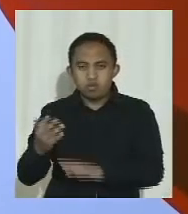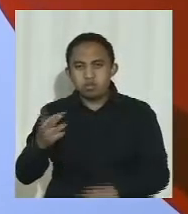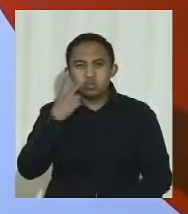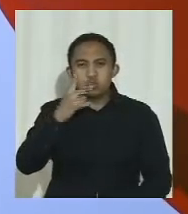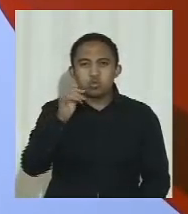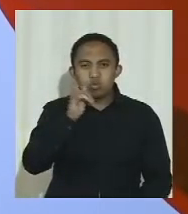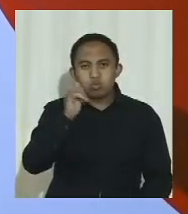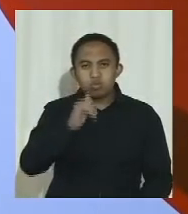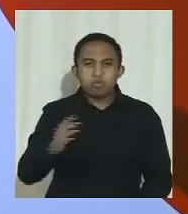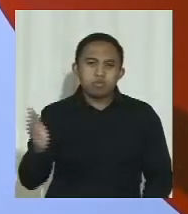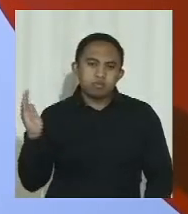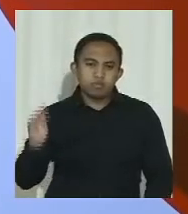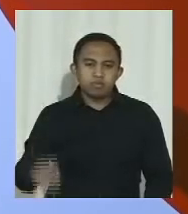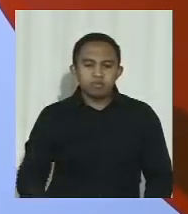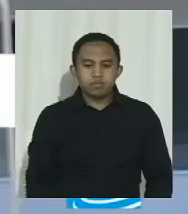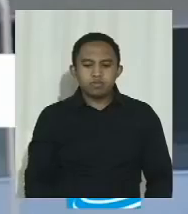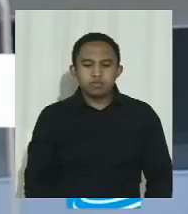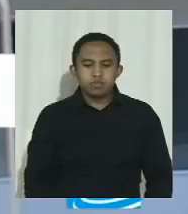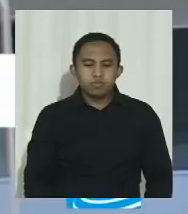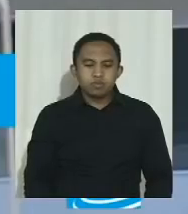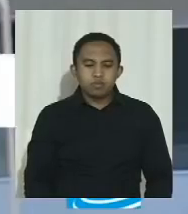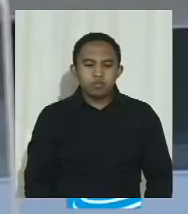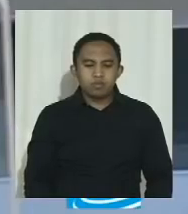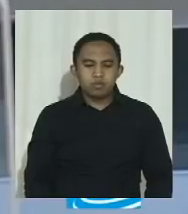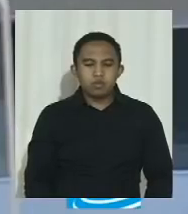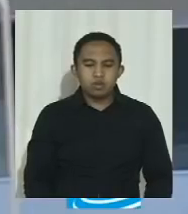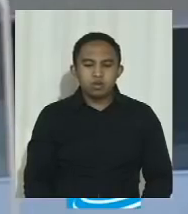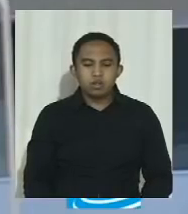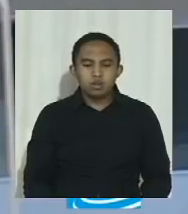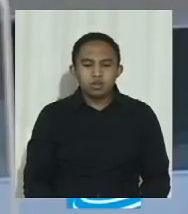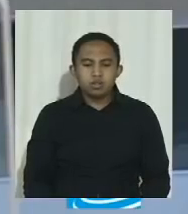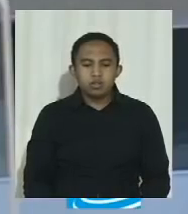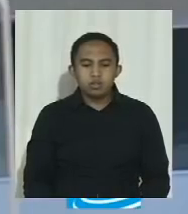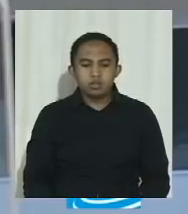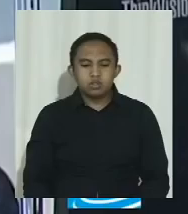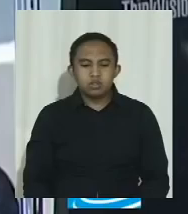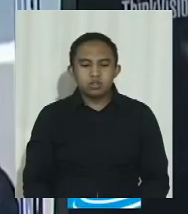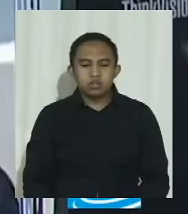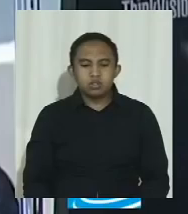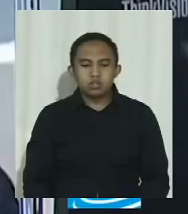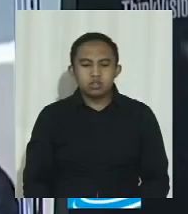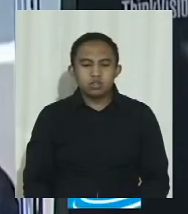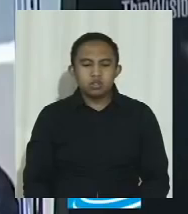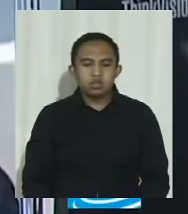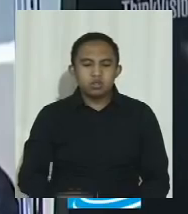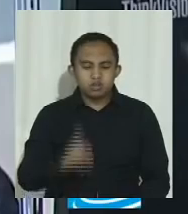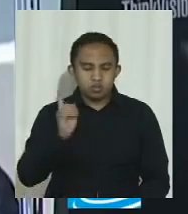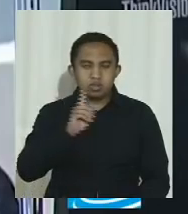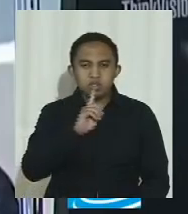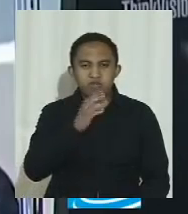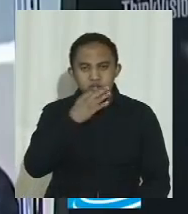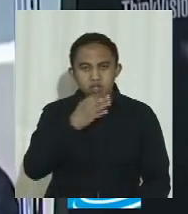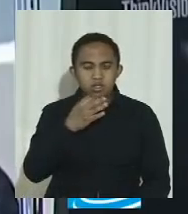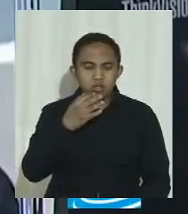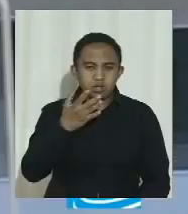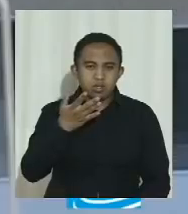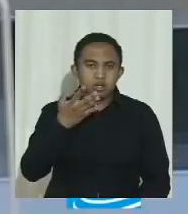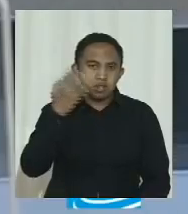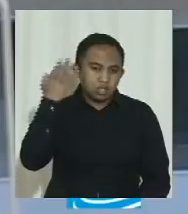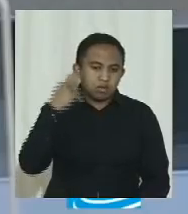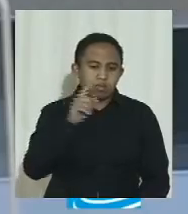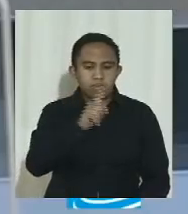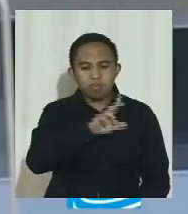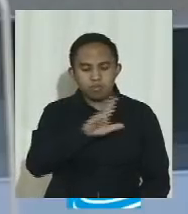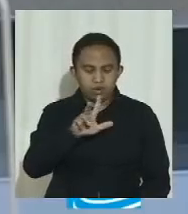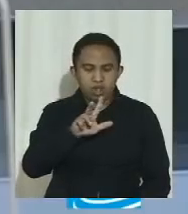Rakotorsoa eo amin'ny sarin'ny France 24. C'était le 31 mars dernier. Laurent Gbagbo, finalement acquitté par la